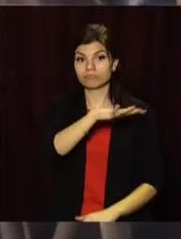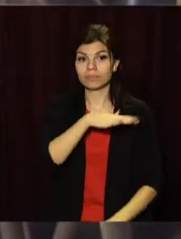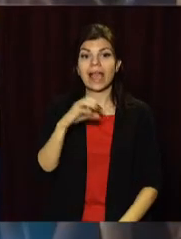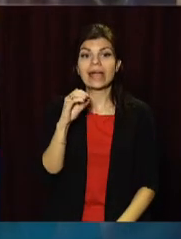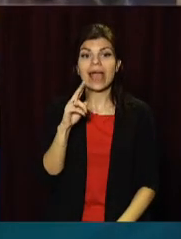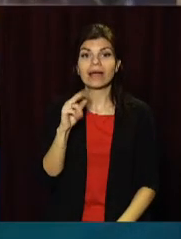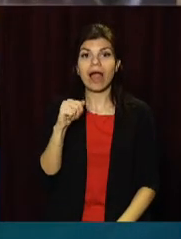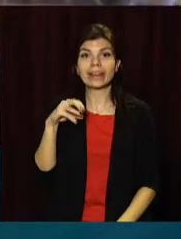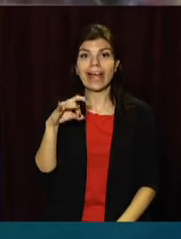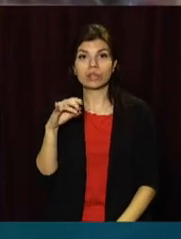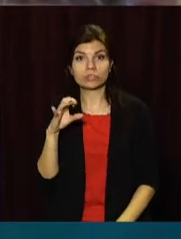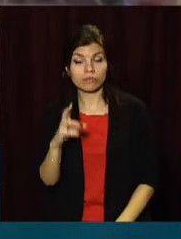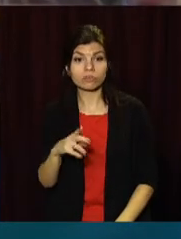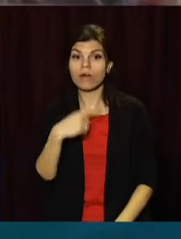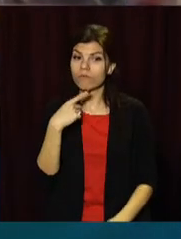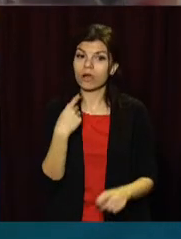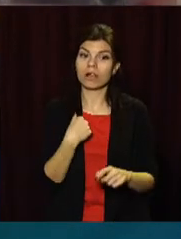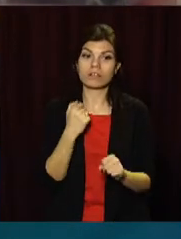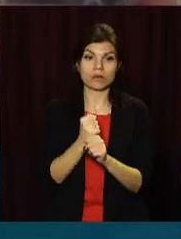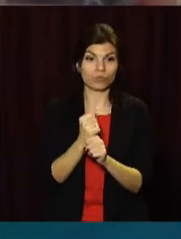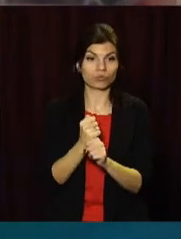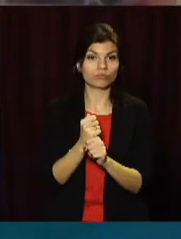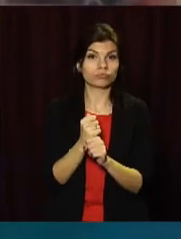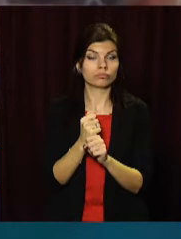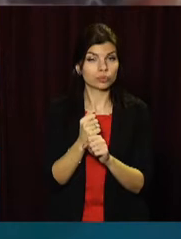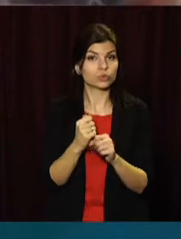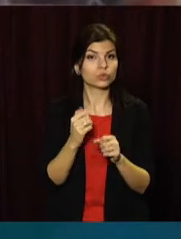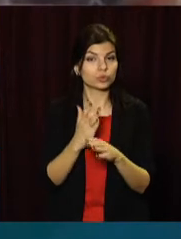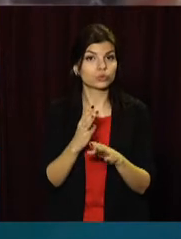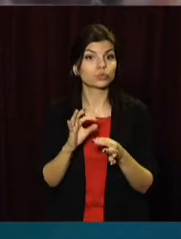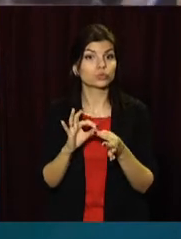Бичок, якого дуже складна робота, він є